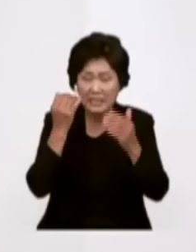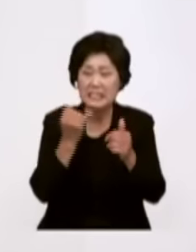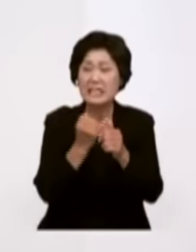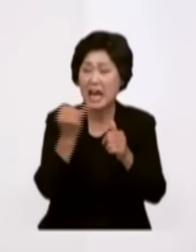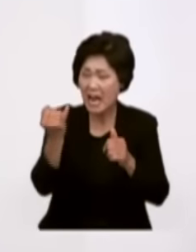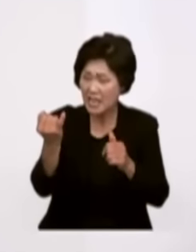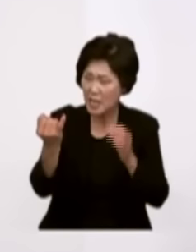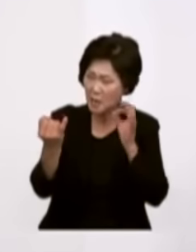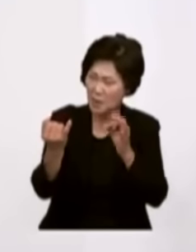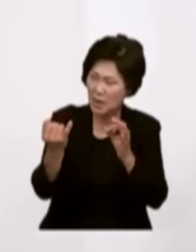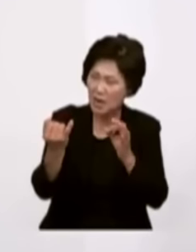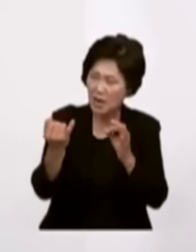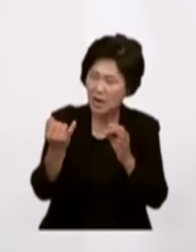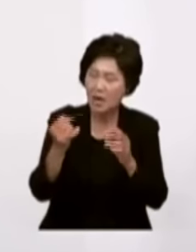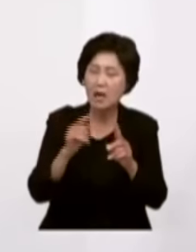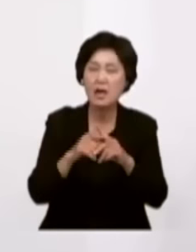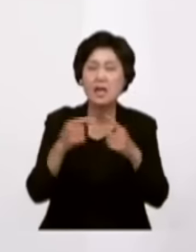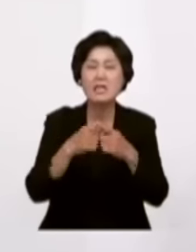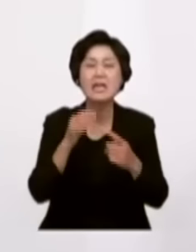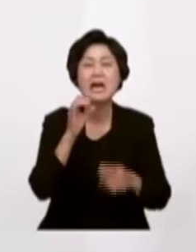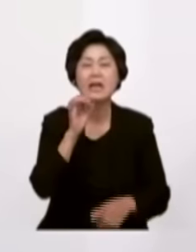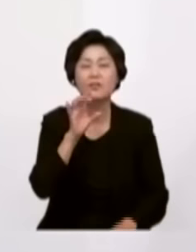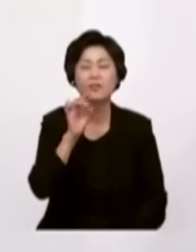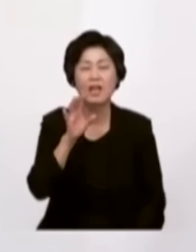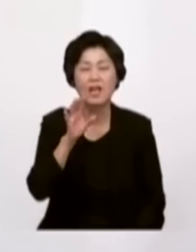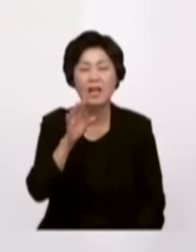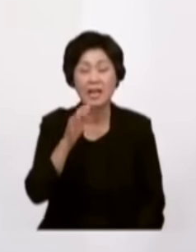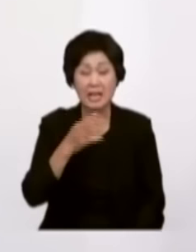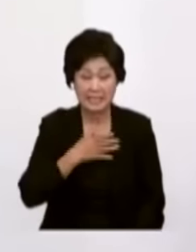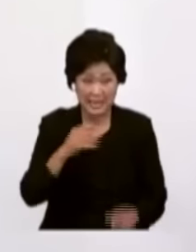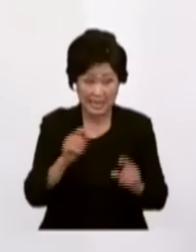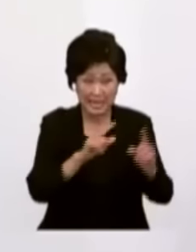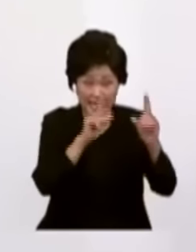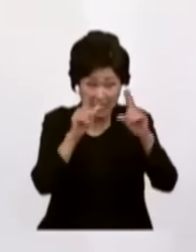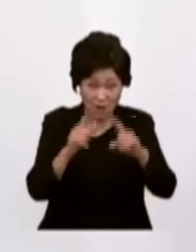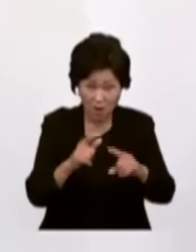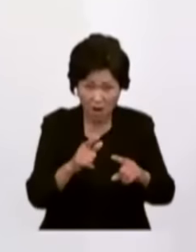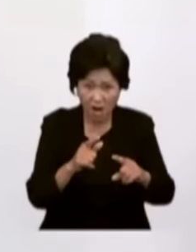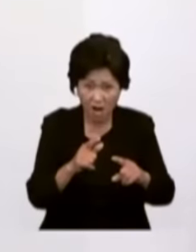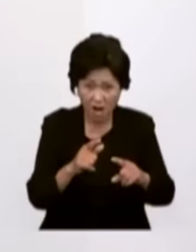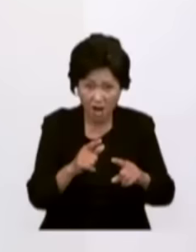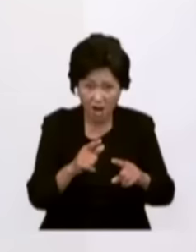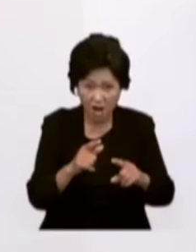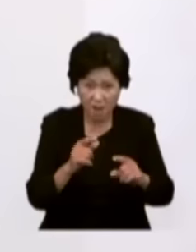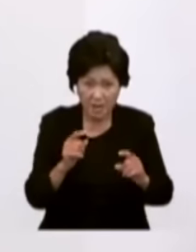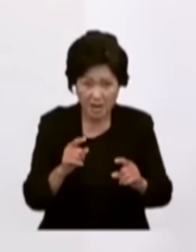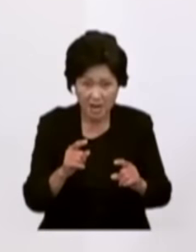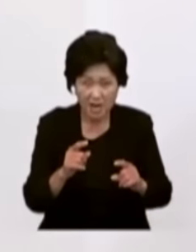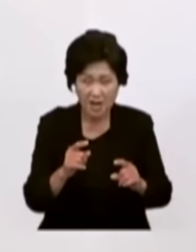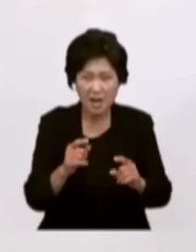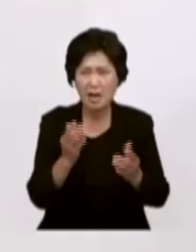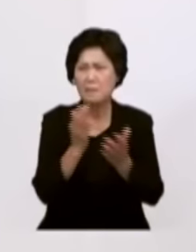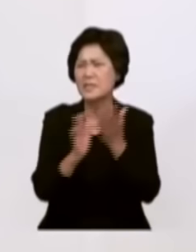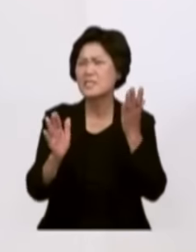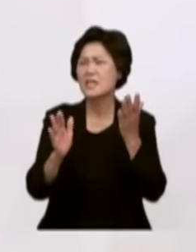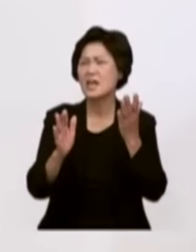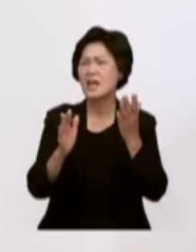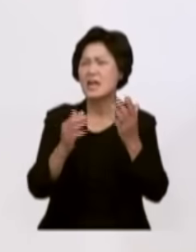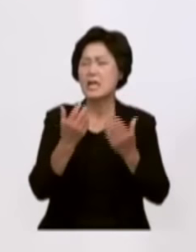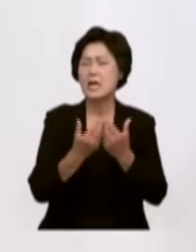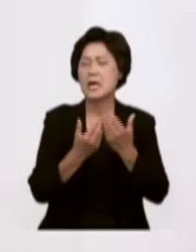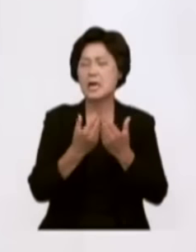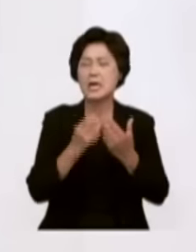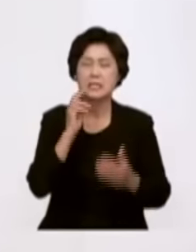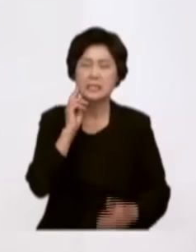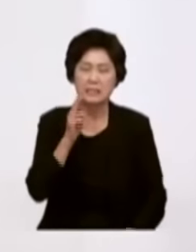말로는 알아듣는데 그렇지. 안 되는 거지. 내 생활이나 맞아. 마주쳤을 땐 안 되는 거예요. 그래서 너무 많이 싸우는데 우리 아들이